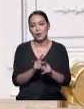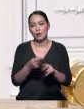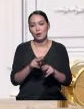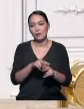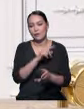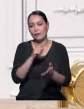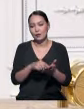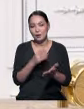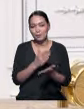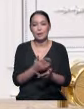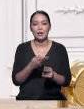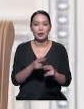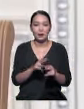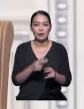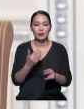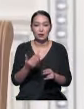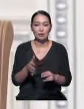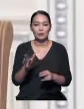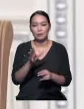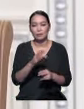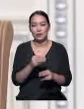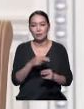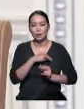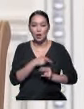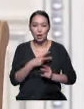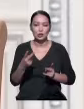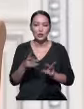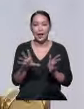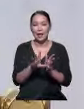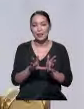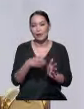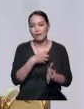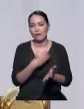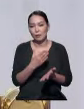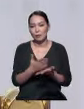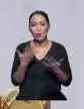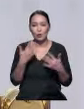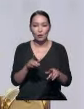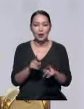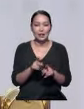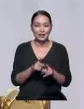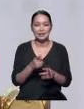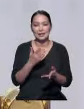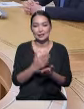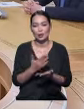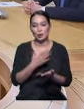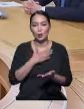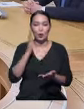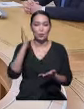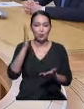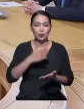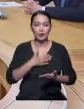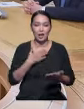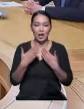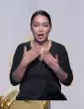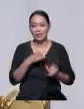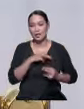прежде всего о сотрудничестве в такой ключевой сфере, как энергетика. Уверен в светлом будущем наших отношений. Наше сотрудничество